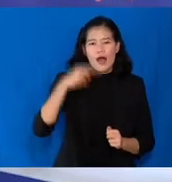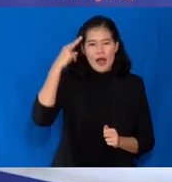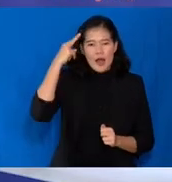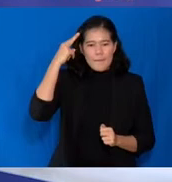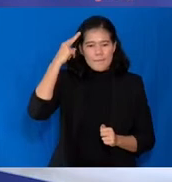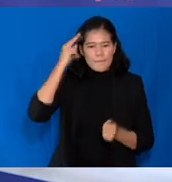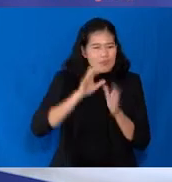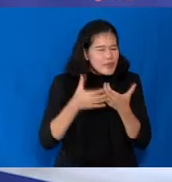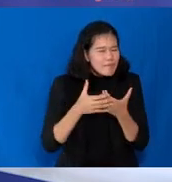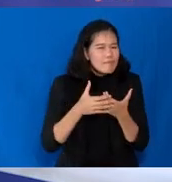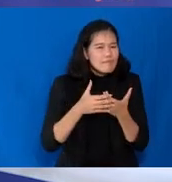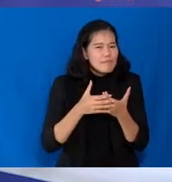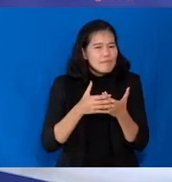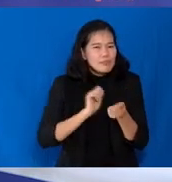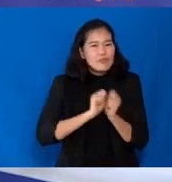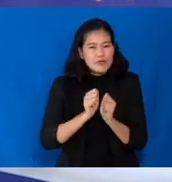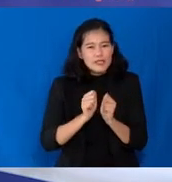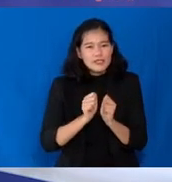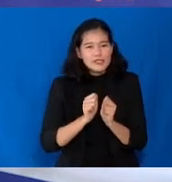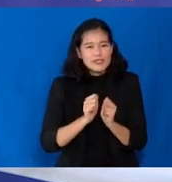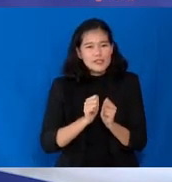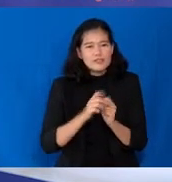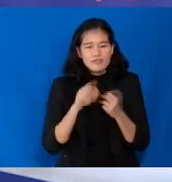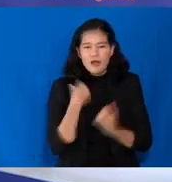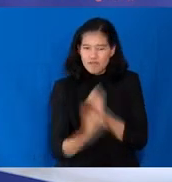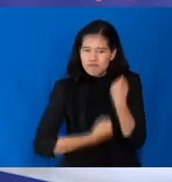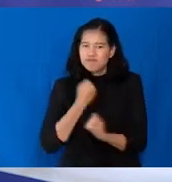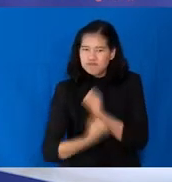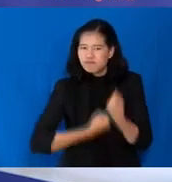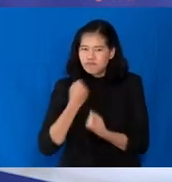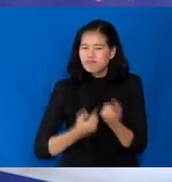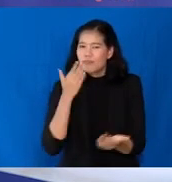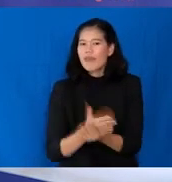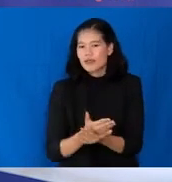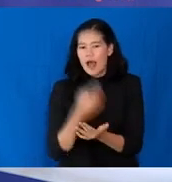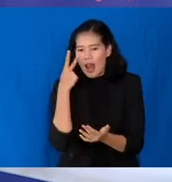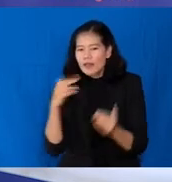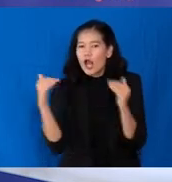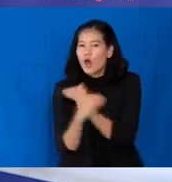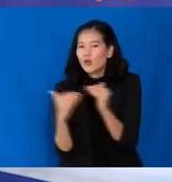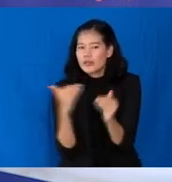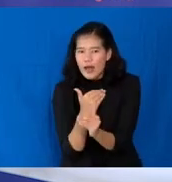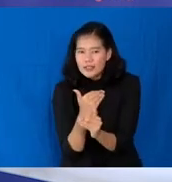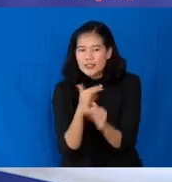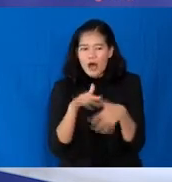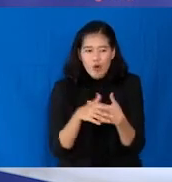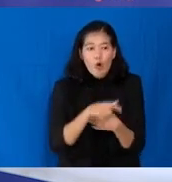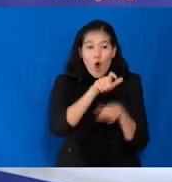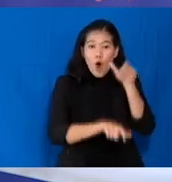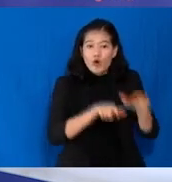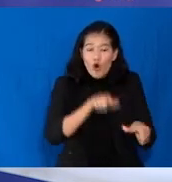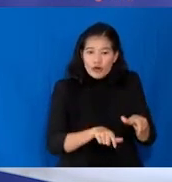dianggap penting dalam pembatasan-pembatasan lalu lintas harus orang harus bareng